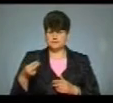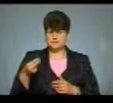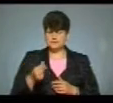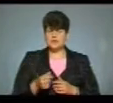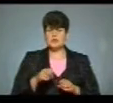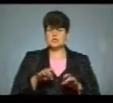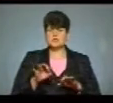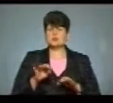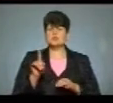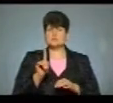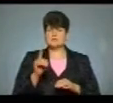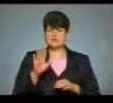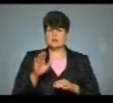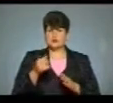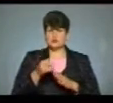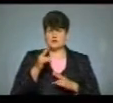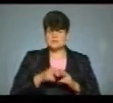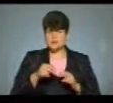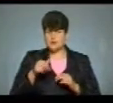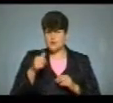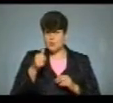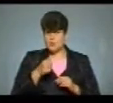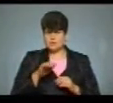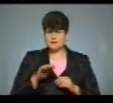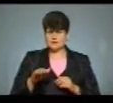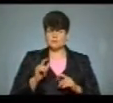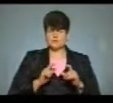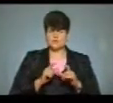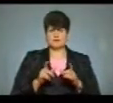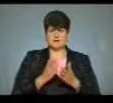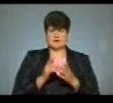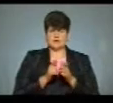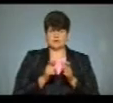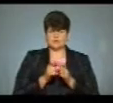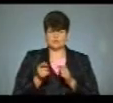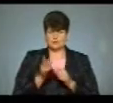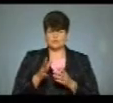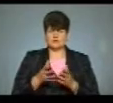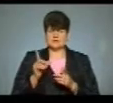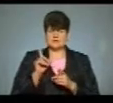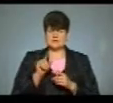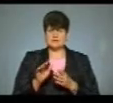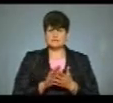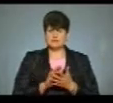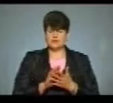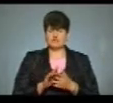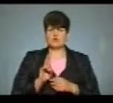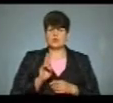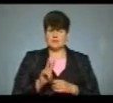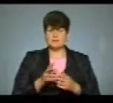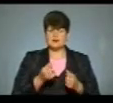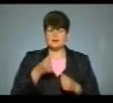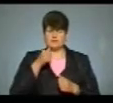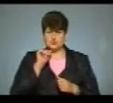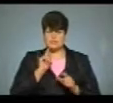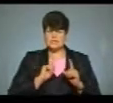що з 1 вересня і до кінця року учні і студенти Тернополя, які матимуть картку тернополянина, їздитимуть безкоштовно у тролейбусах, прийняли вчора